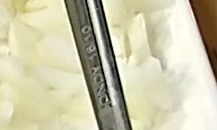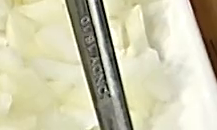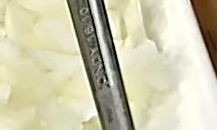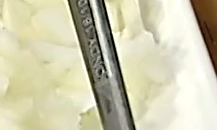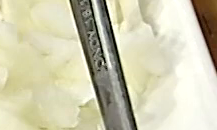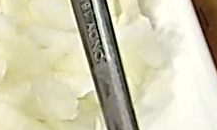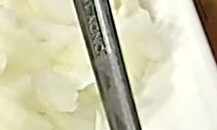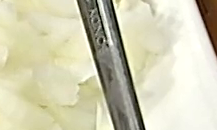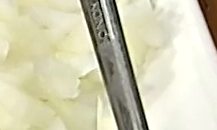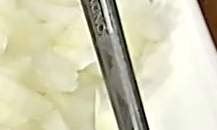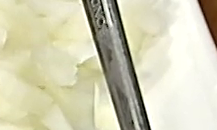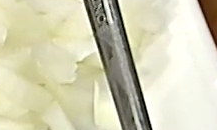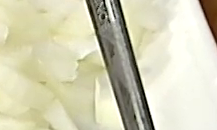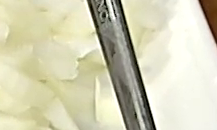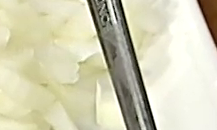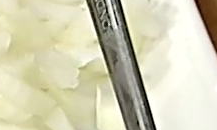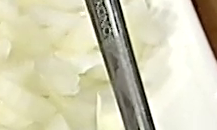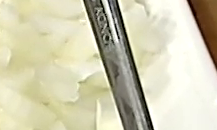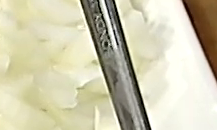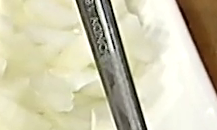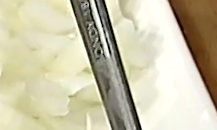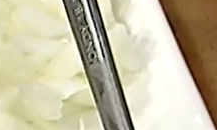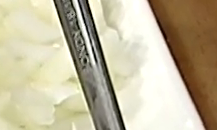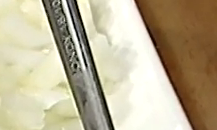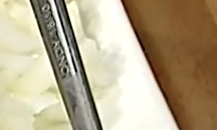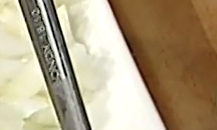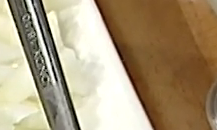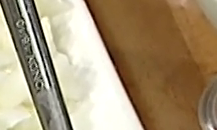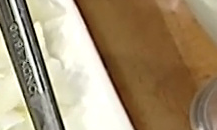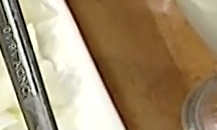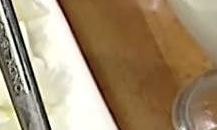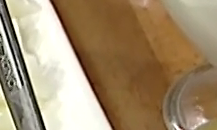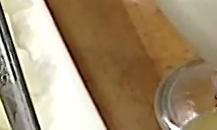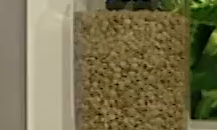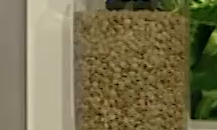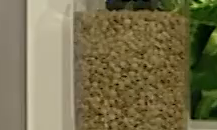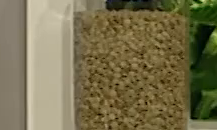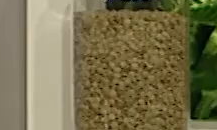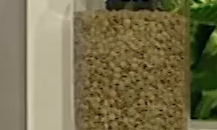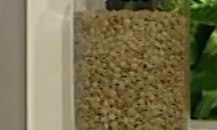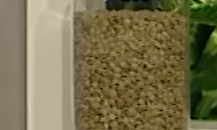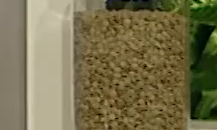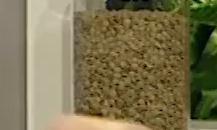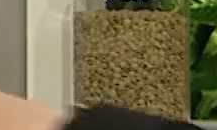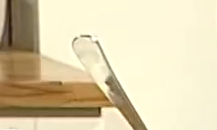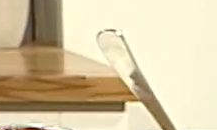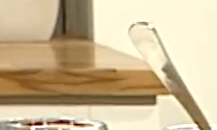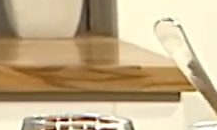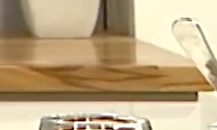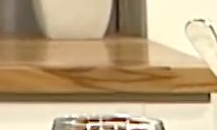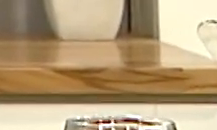patates oturtma yaptıklarında fırında kullanabilecekler çok yönlü bir yemek yapıyoruz bugün süper Peki o zaman Hemen başlayalım